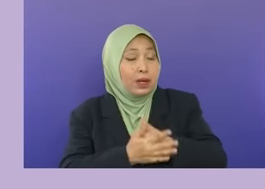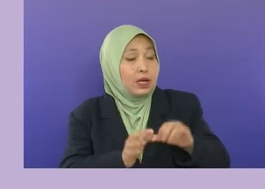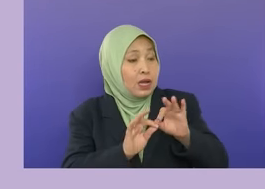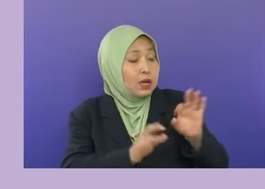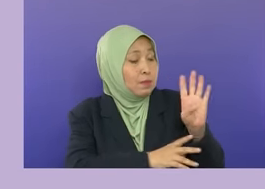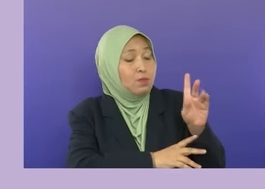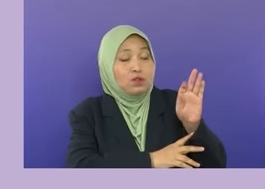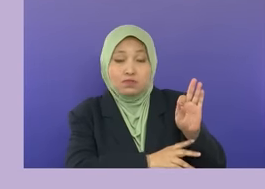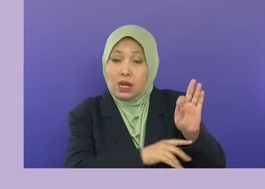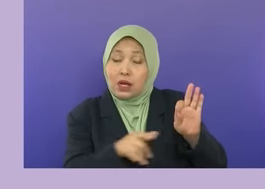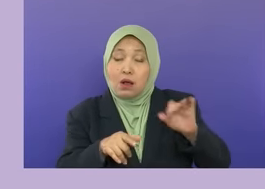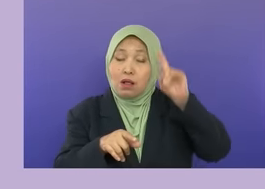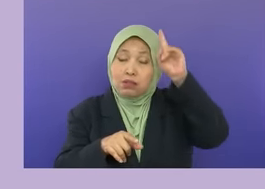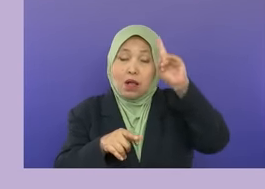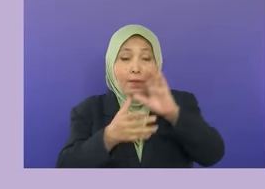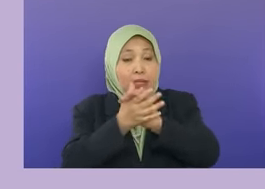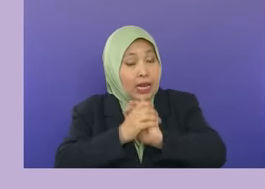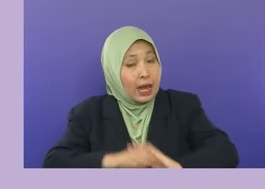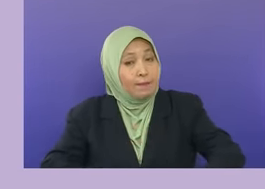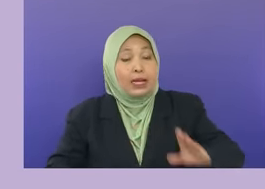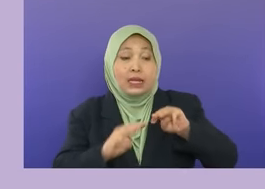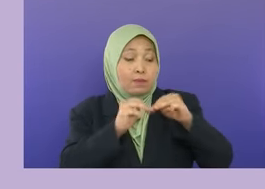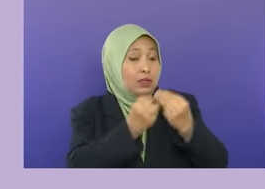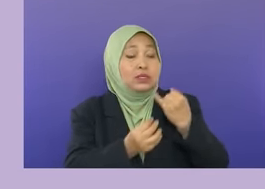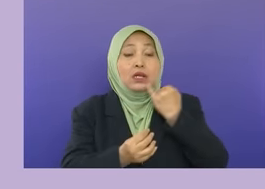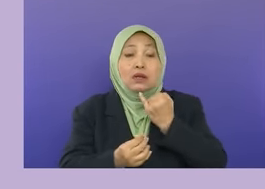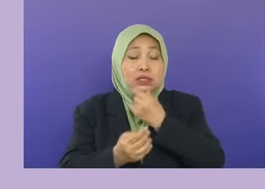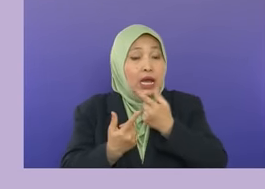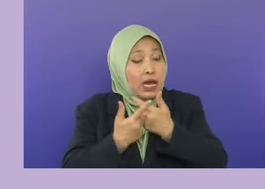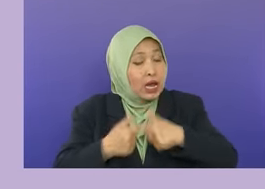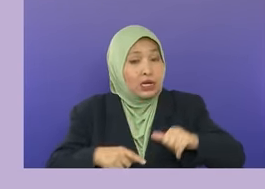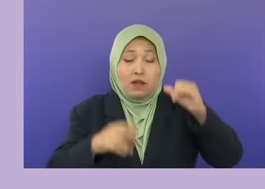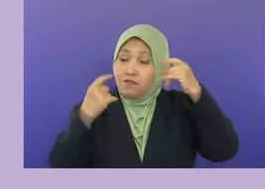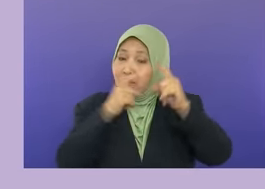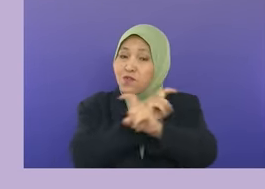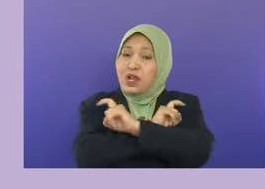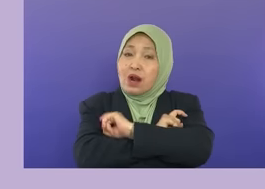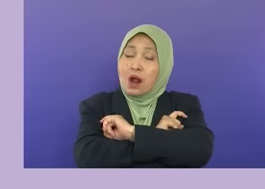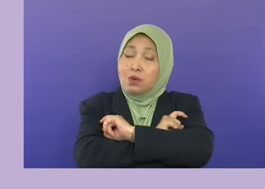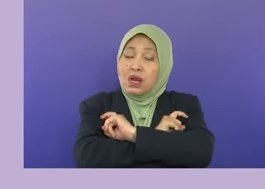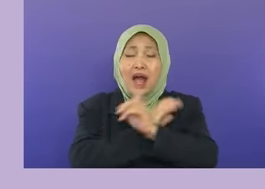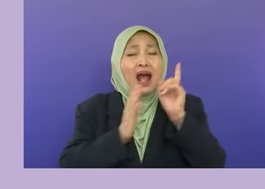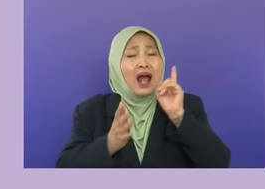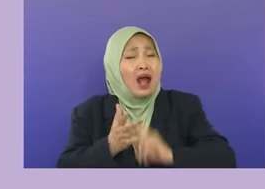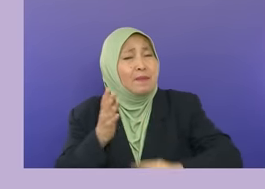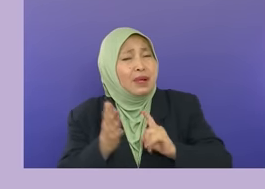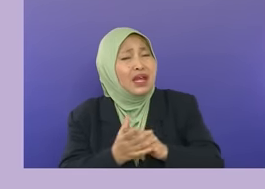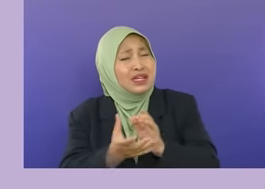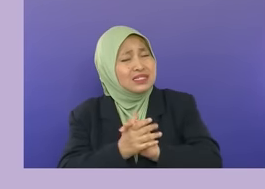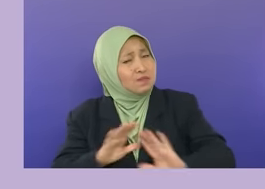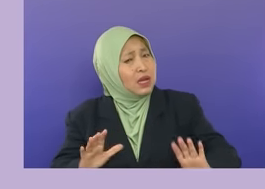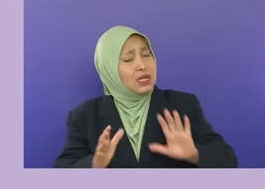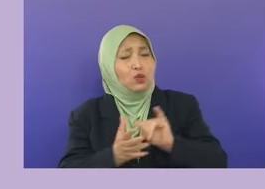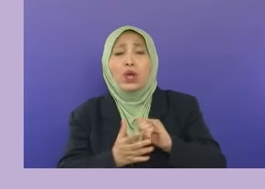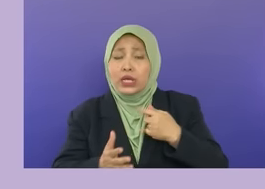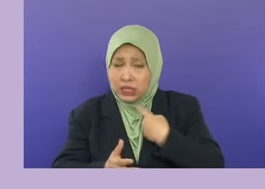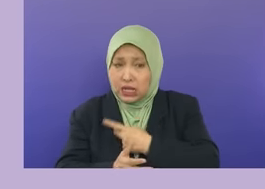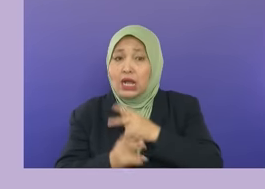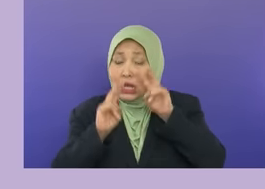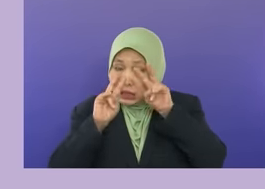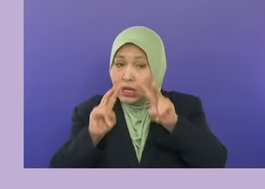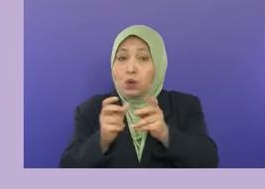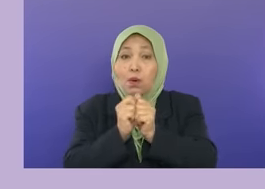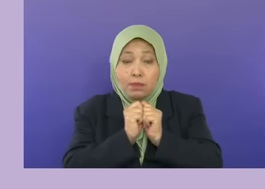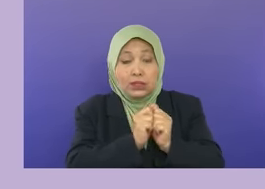menyelamatkan Bani Israil daripada Firaun ya apakah yang diselamatkan itu yang kita akan lihat bersama